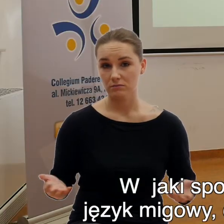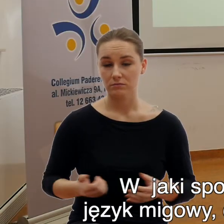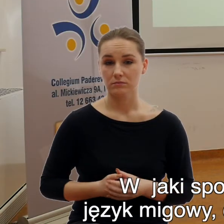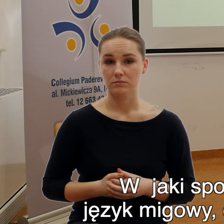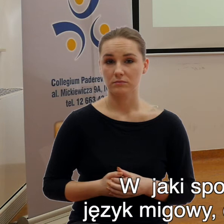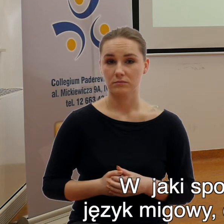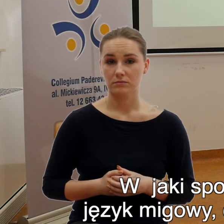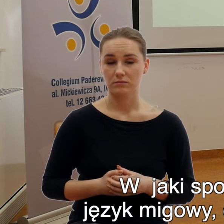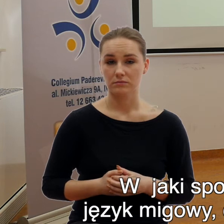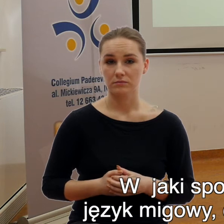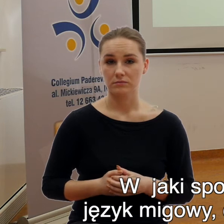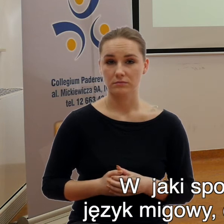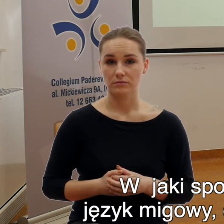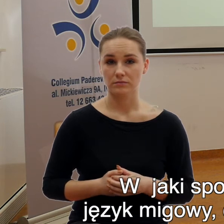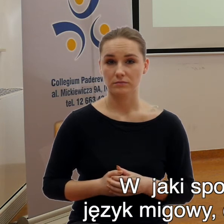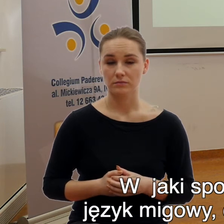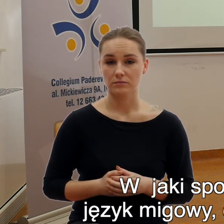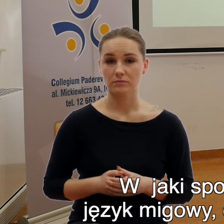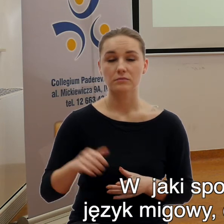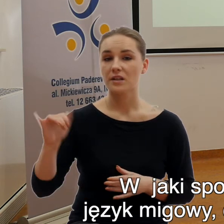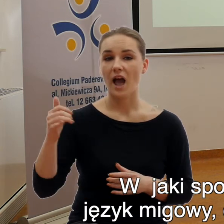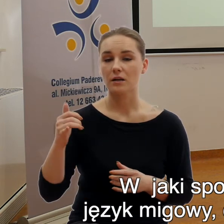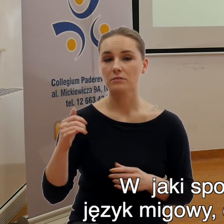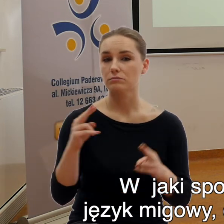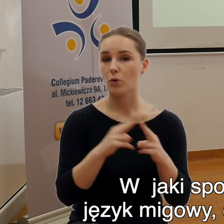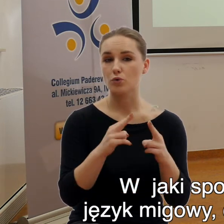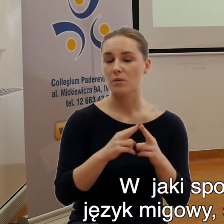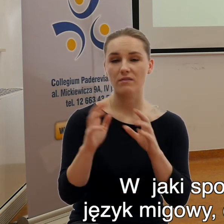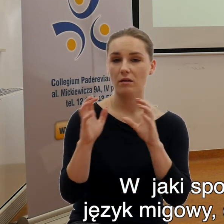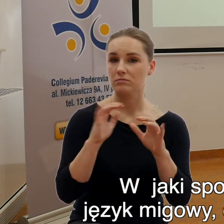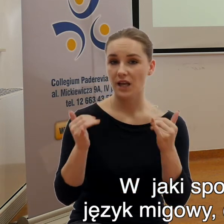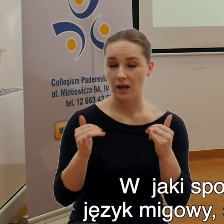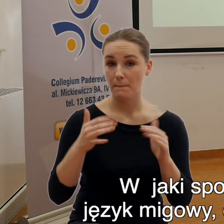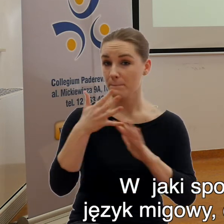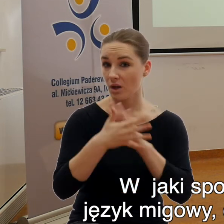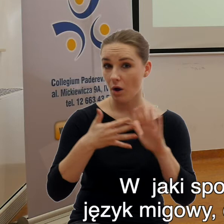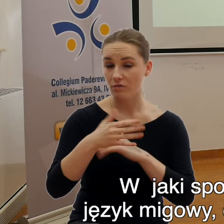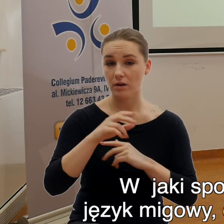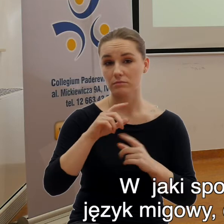jaki sposób się porozumiewa, czy wykorzystuje język migowy, czy wspomaga się